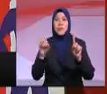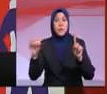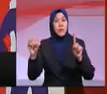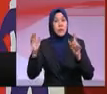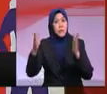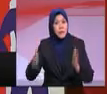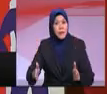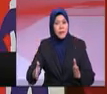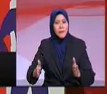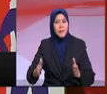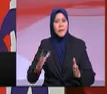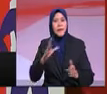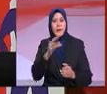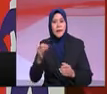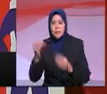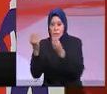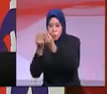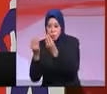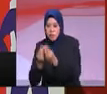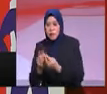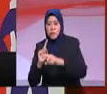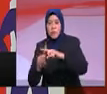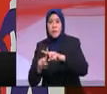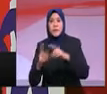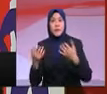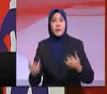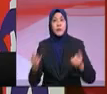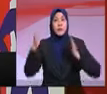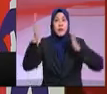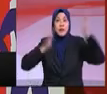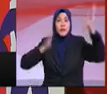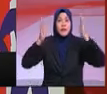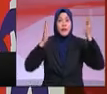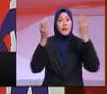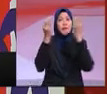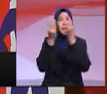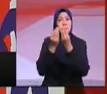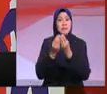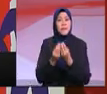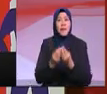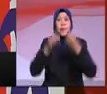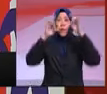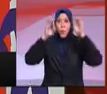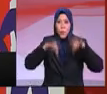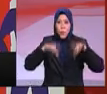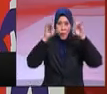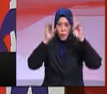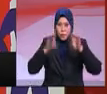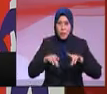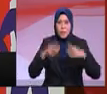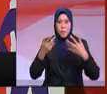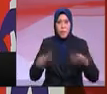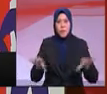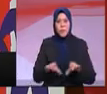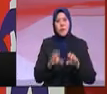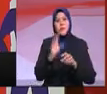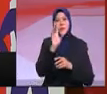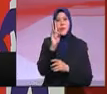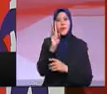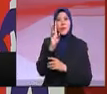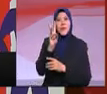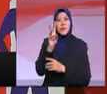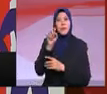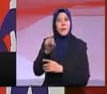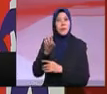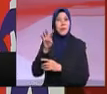juga kadar positif. Kalau Malaysia sekarang ni, setakat ni kita ialah ujian yang kita laksanakan yang